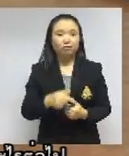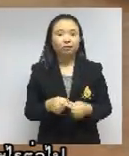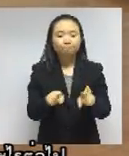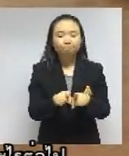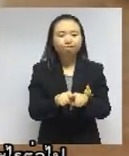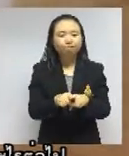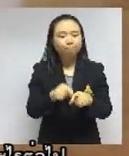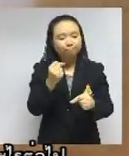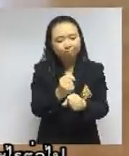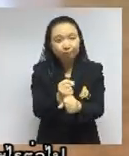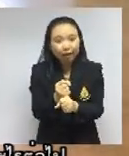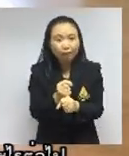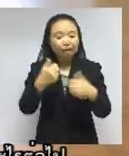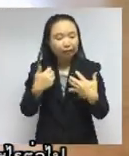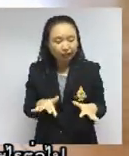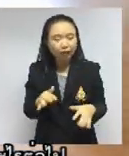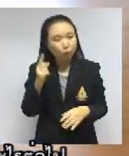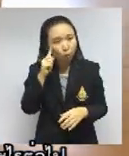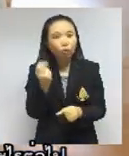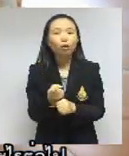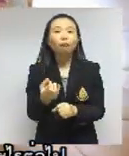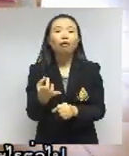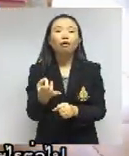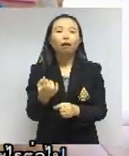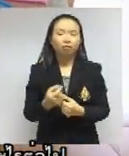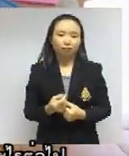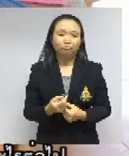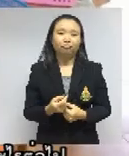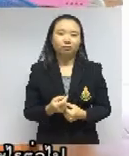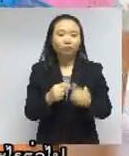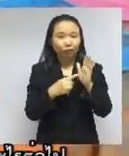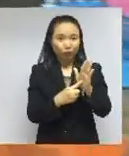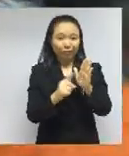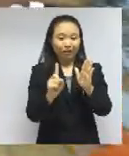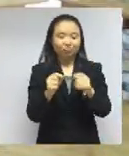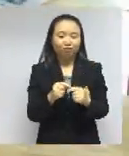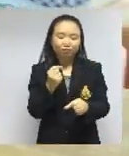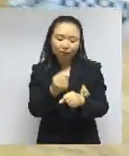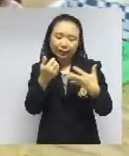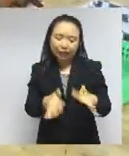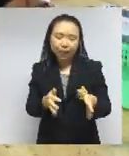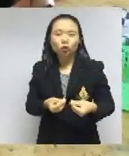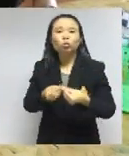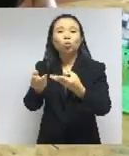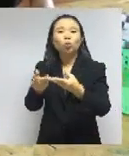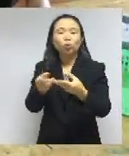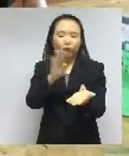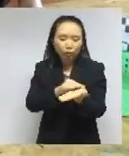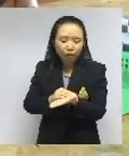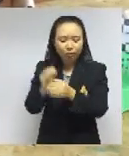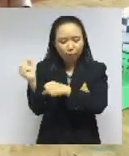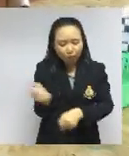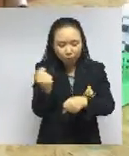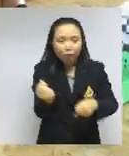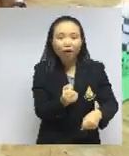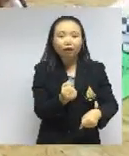าเมื่อทำงานเสร็จแล้วนักเรียนจะต้องทำอะไรต่อไปเช่นการส่งงานการเก็บกว